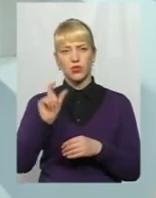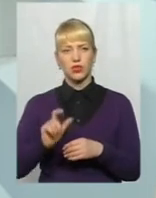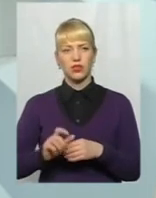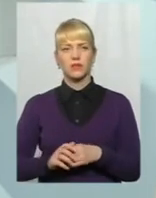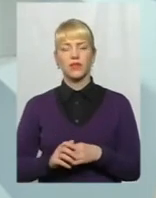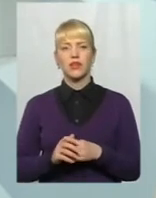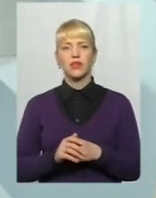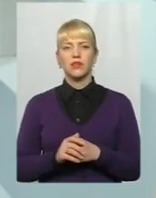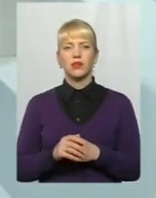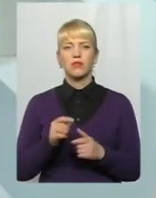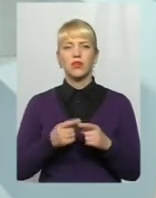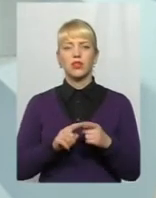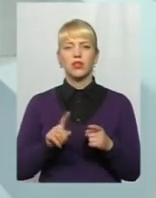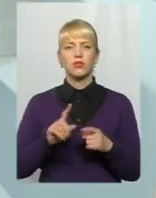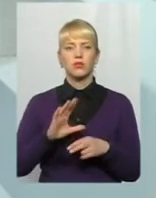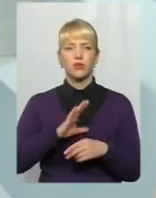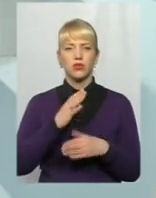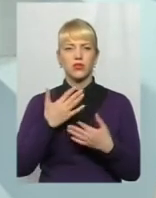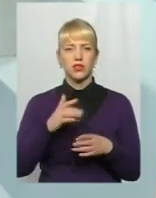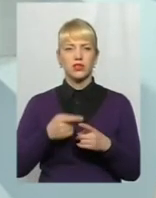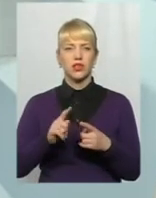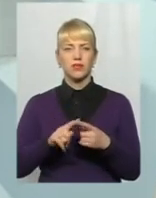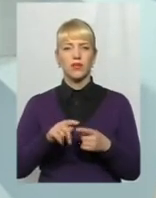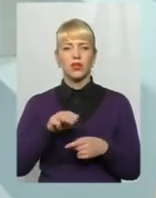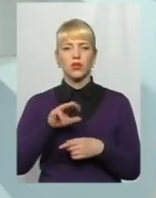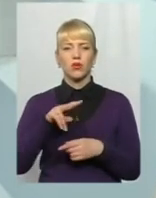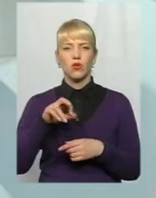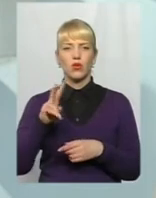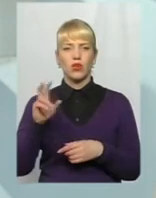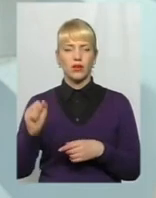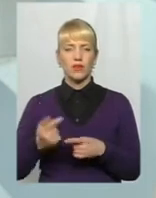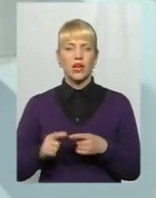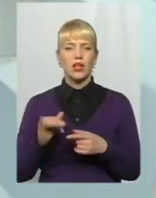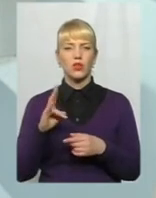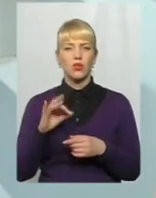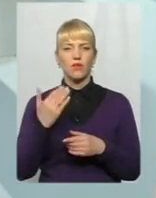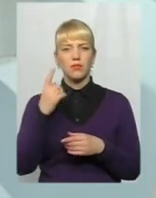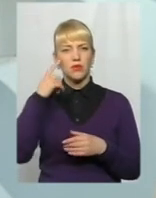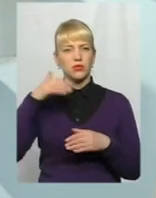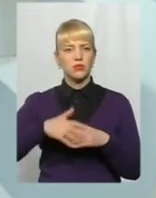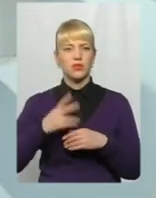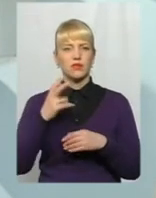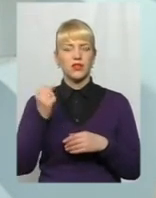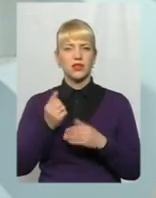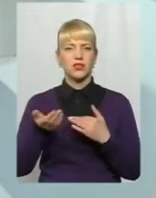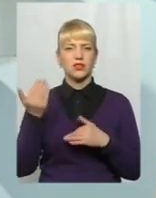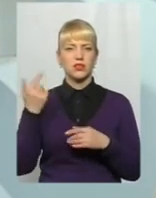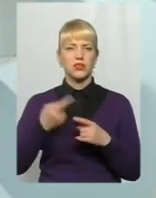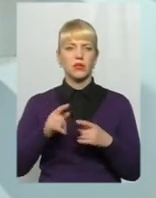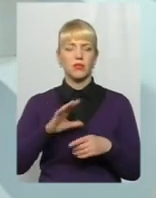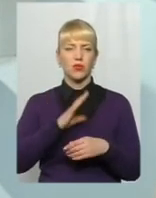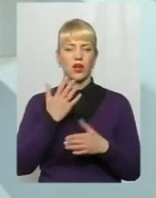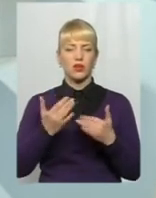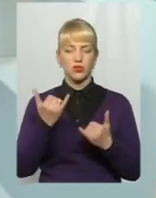говорить співрозмовник про те, що вже була ця толока чи не толока, вже суботу прибирали. Але ви розумієте, дві неділі назад це відбулося, якщо зараз